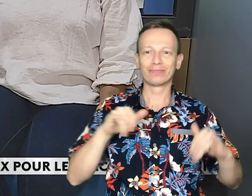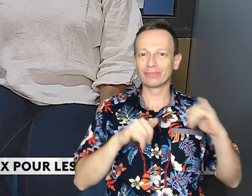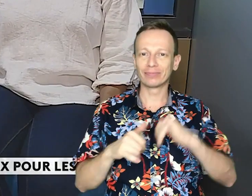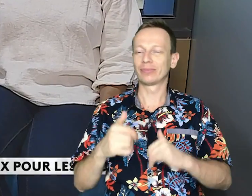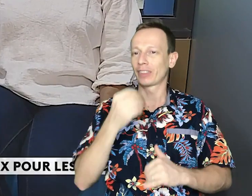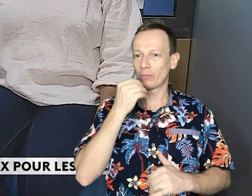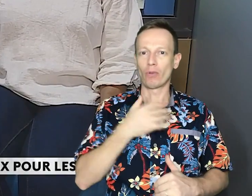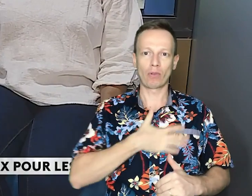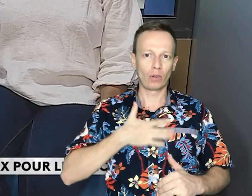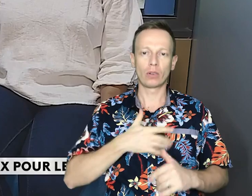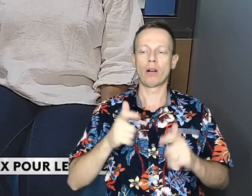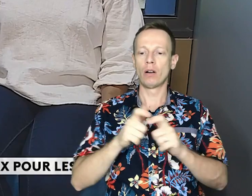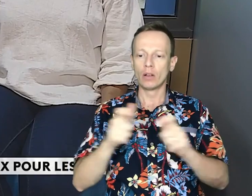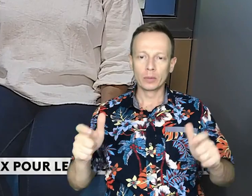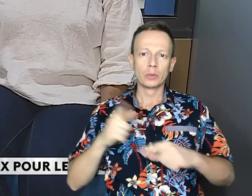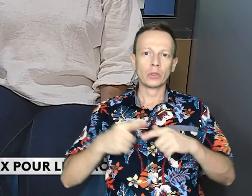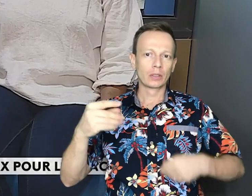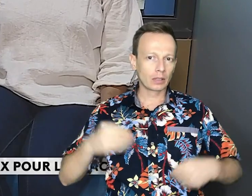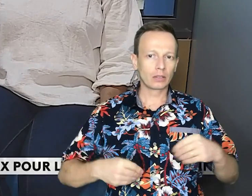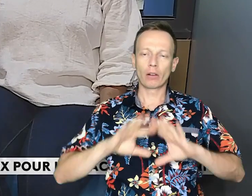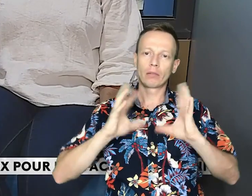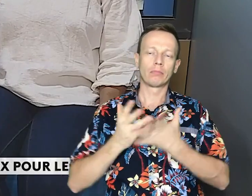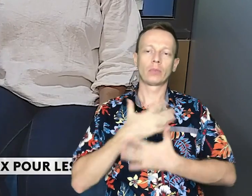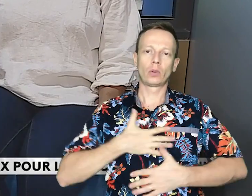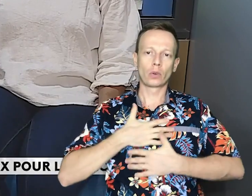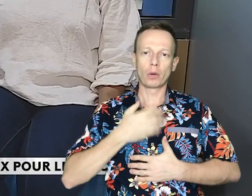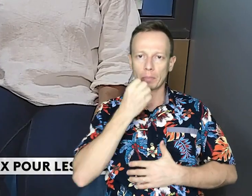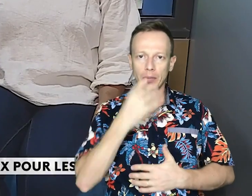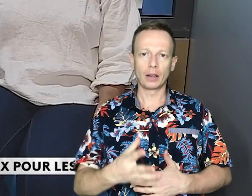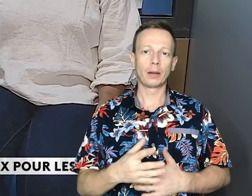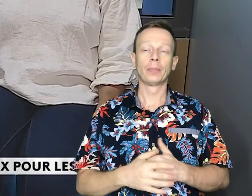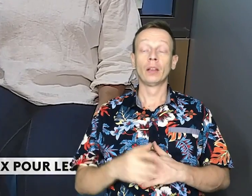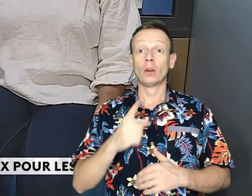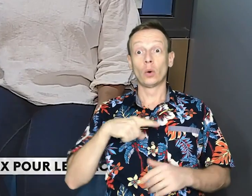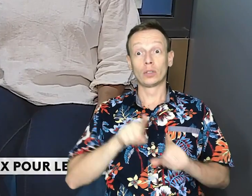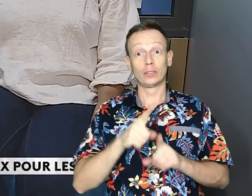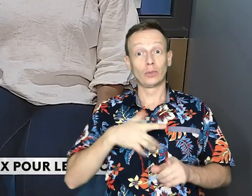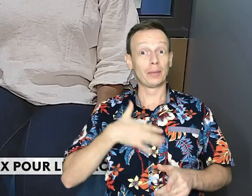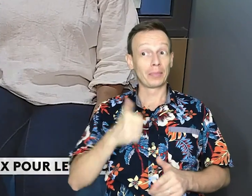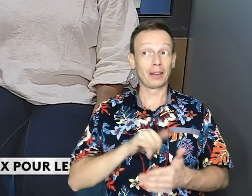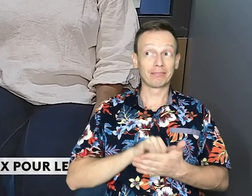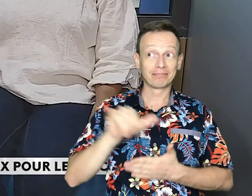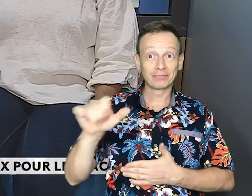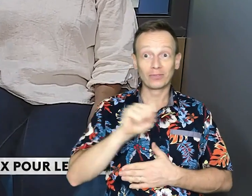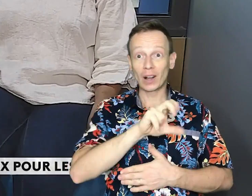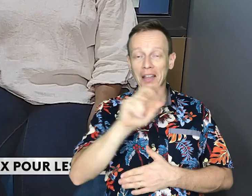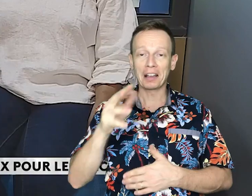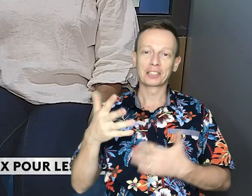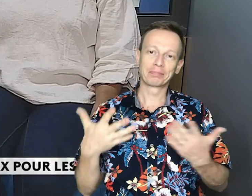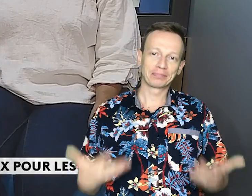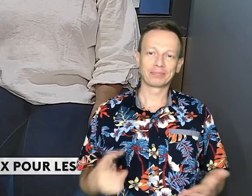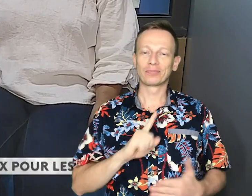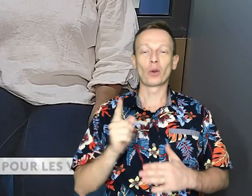du territoire reprend des couleurs. Donc tout le monde est content. On aimerait bien partir, mais bon, là, on est juste dans les sièges de la compagnie. On va